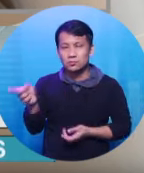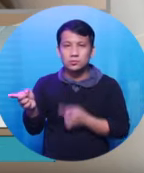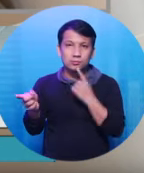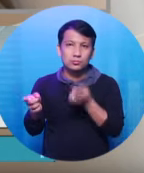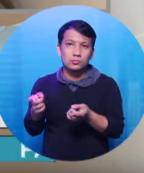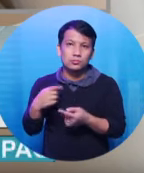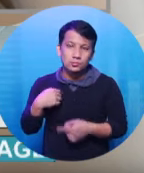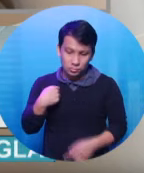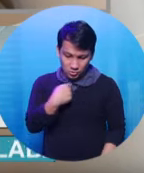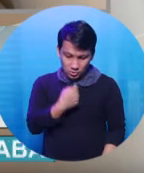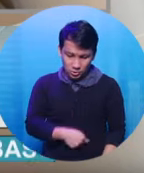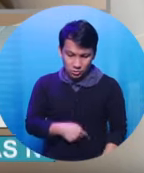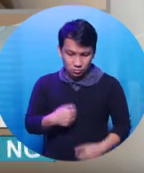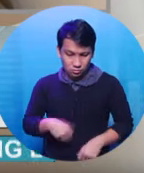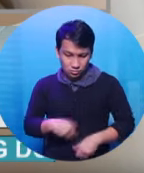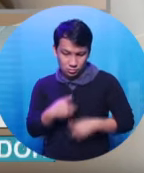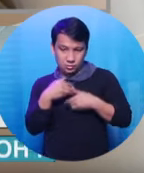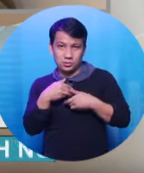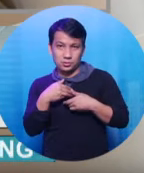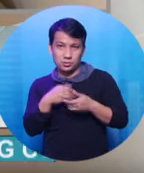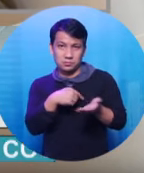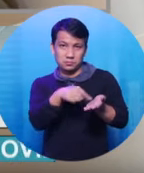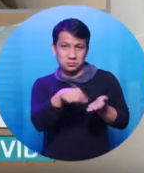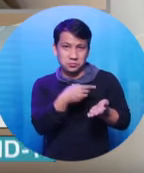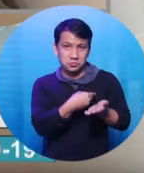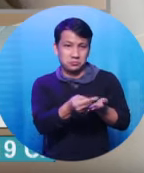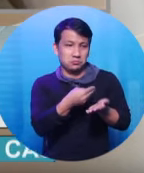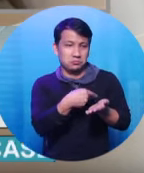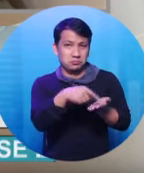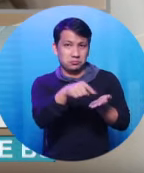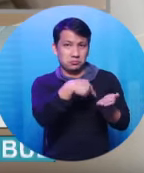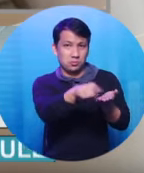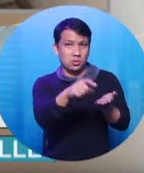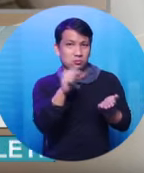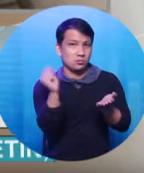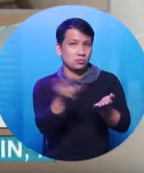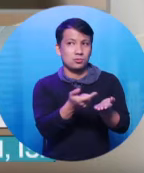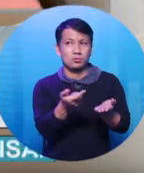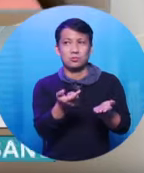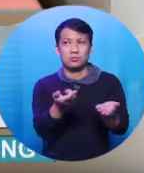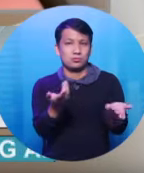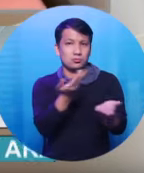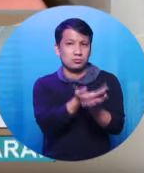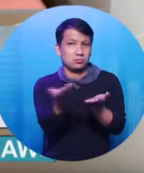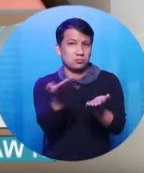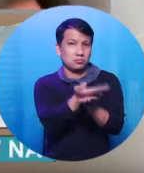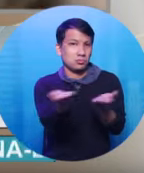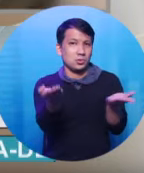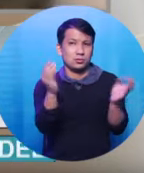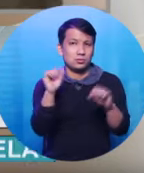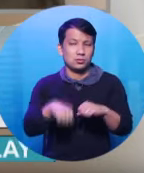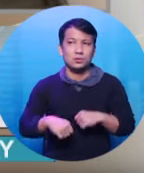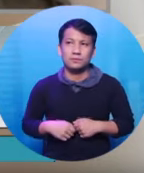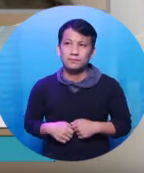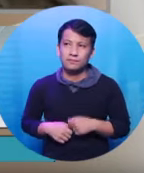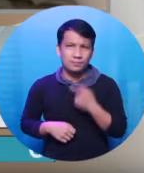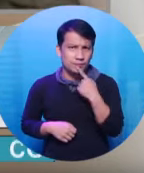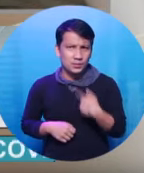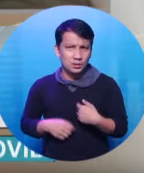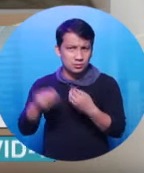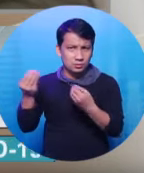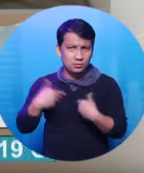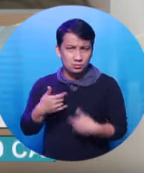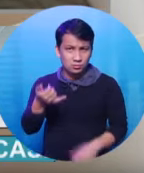itong Chinese na pinagmamayabang na money can buy everything. Okay? Now, sagutin niyo po yung mga